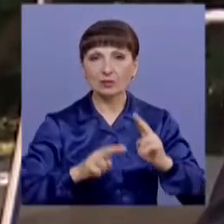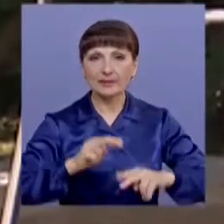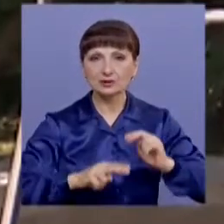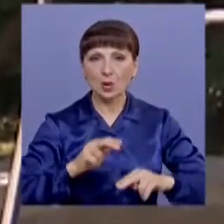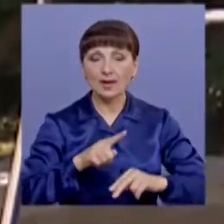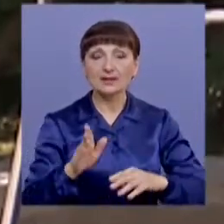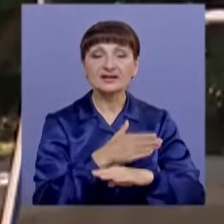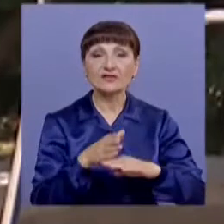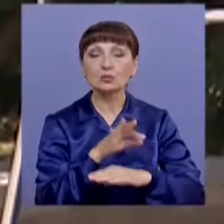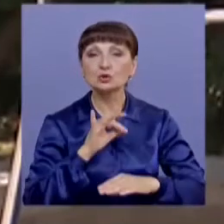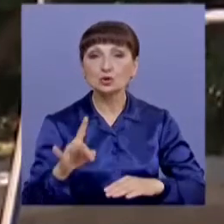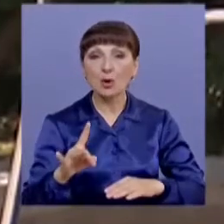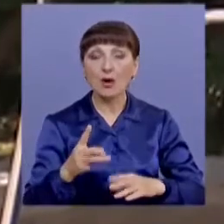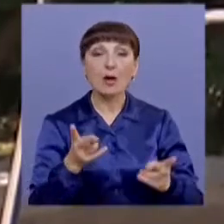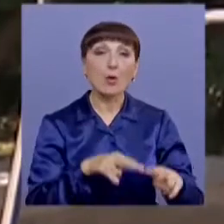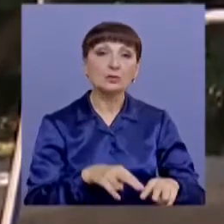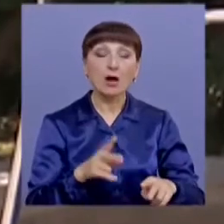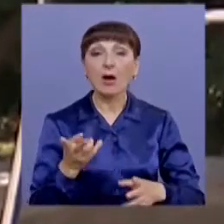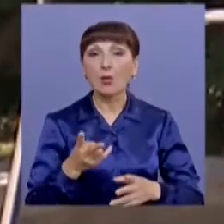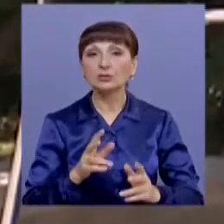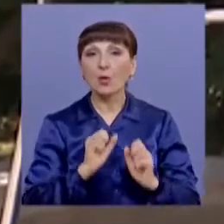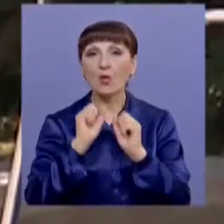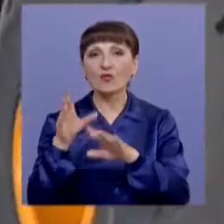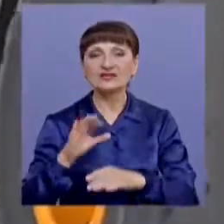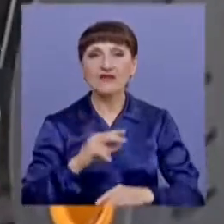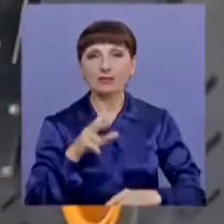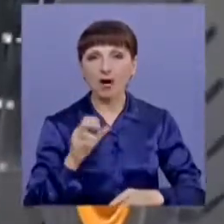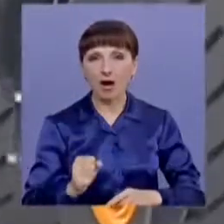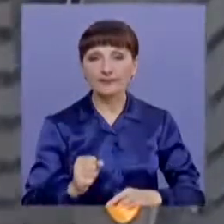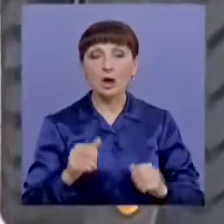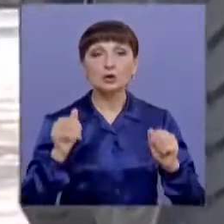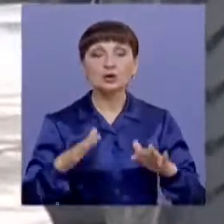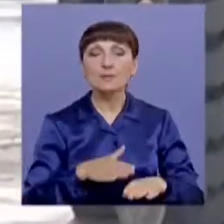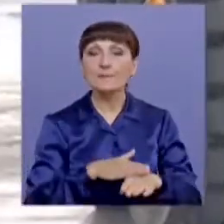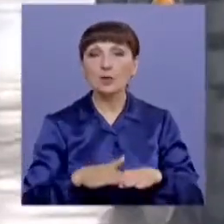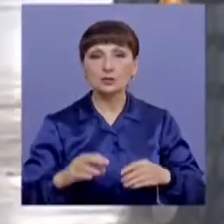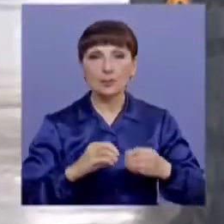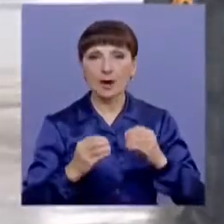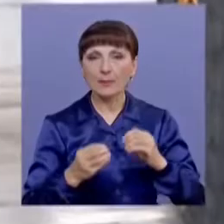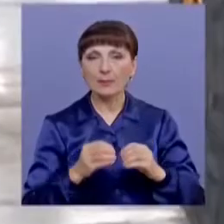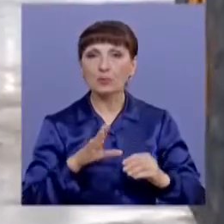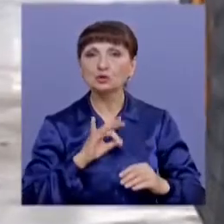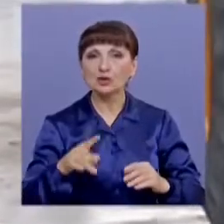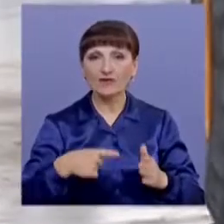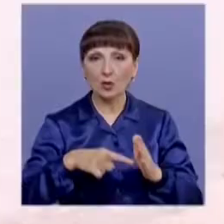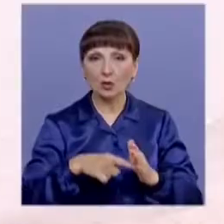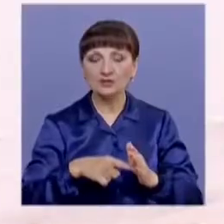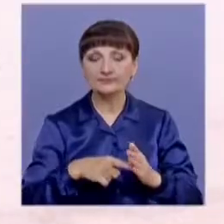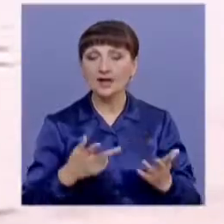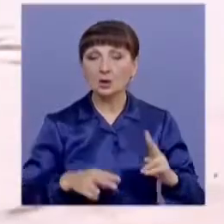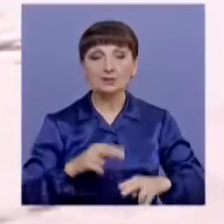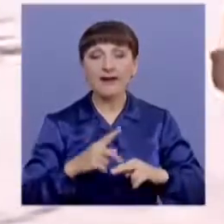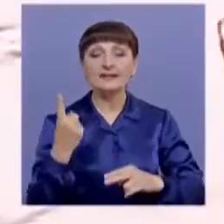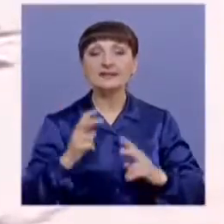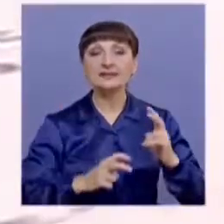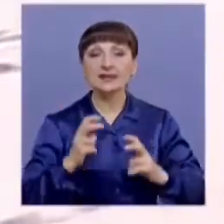проводится распасовка мусора, какой-то оставляют, какой-то увозят на свалку. Но решить полностью проблему с мусором в городе только строительством